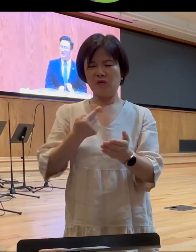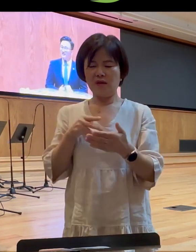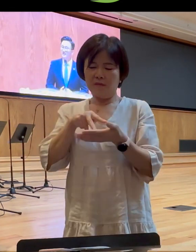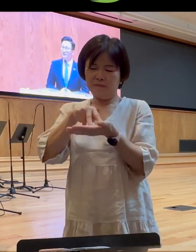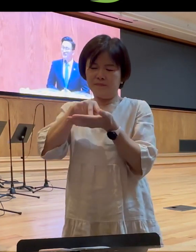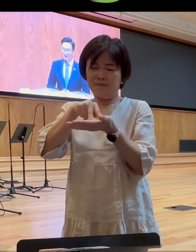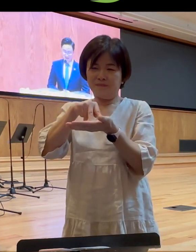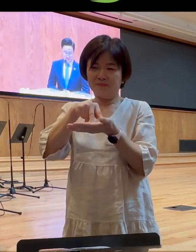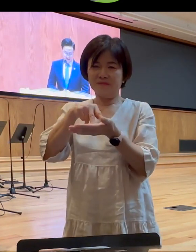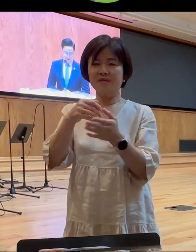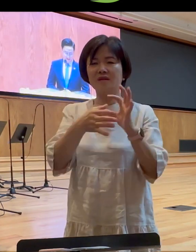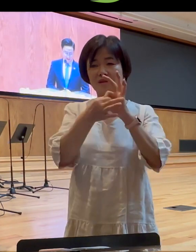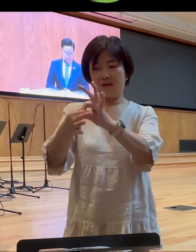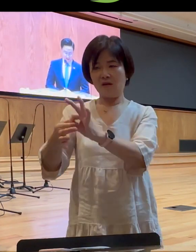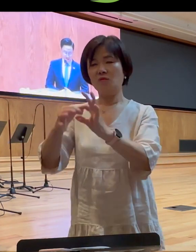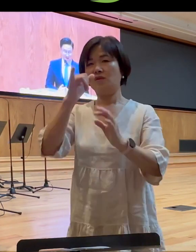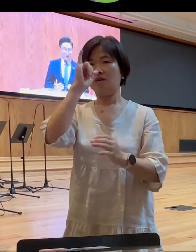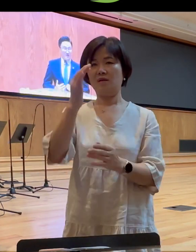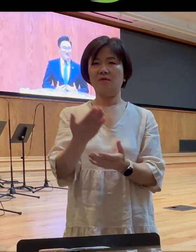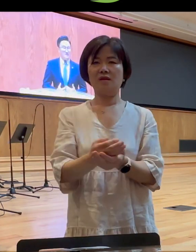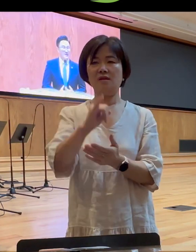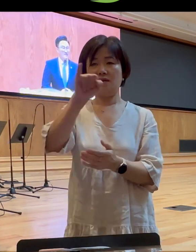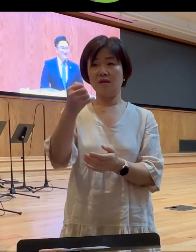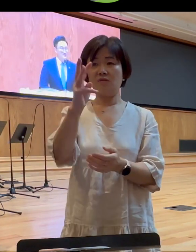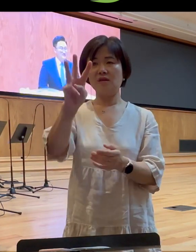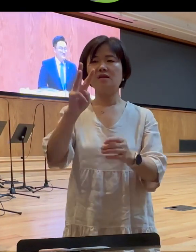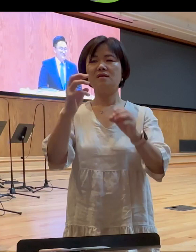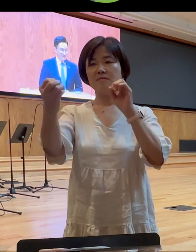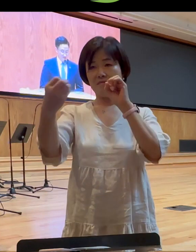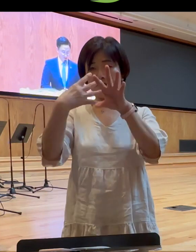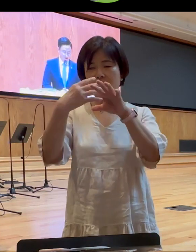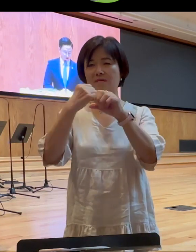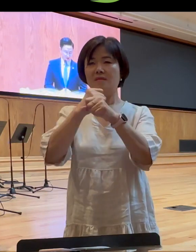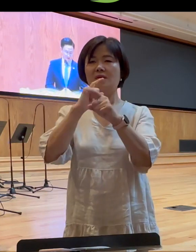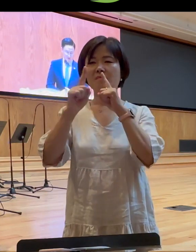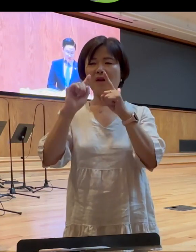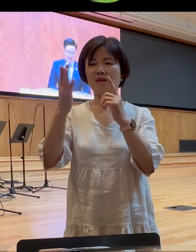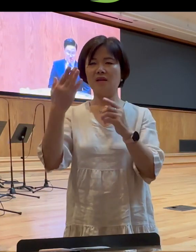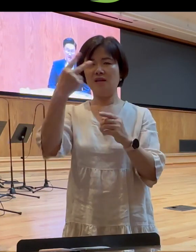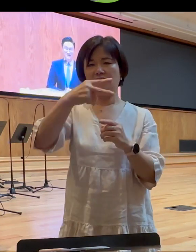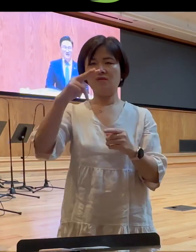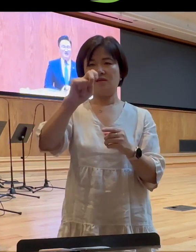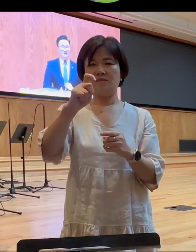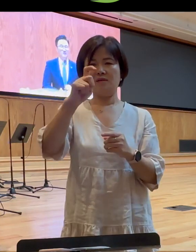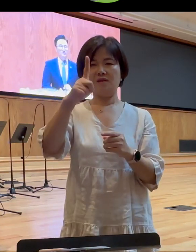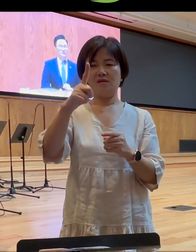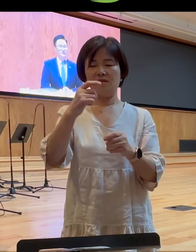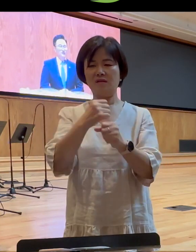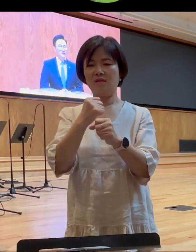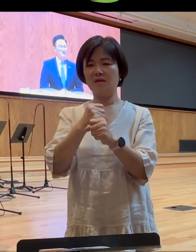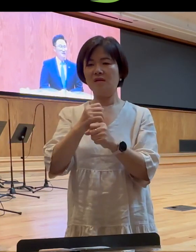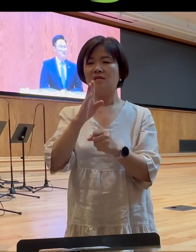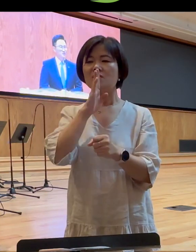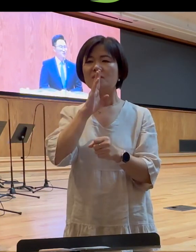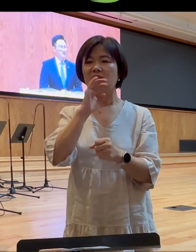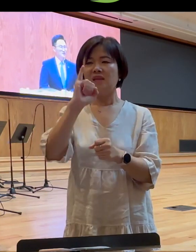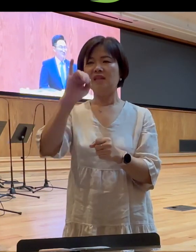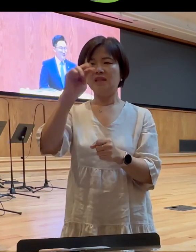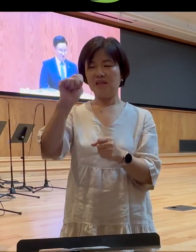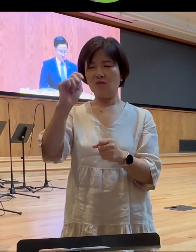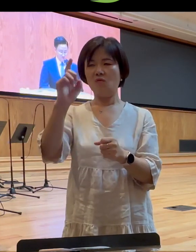항해를 했다는 겁니다. 제시카 왓슨 이야기는 2011년 출간한 책 인디고 블루라고 하는